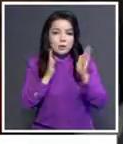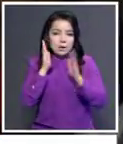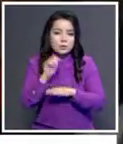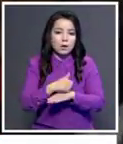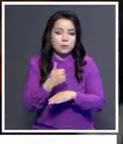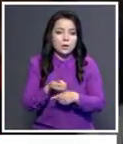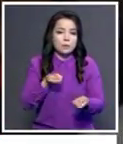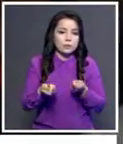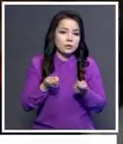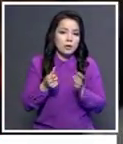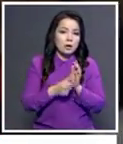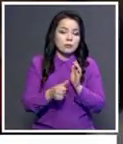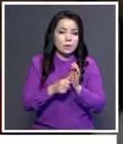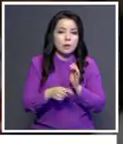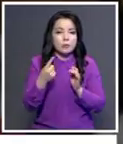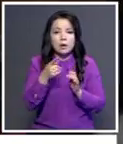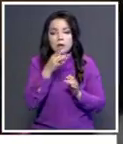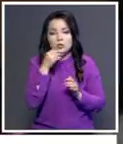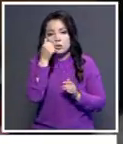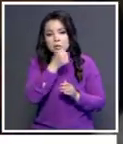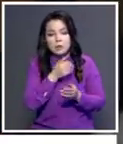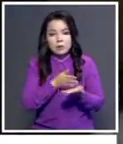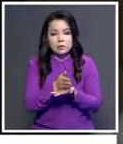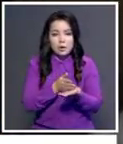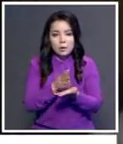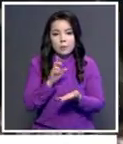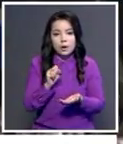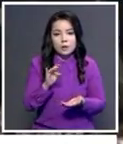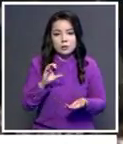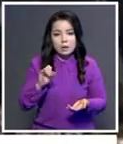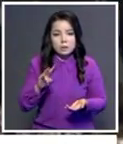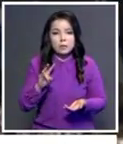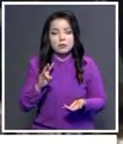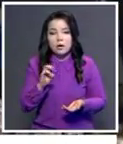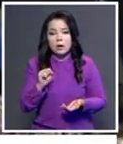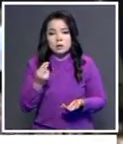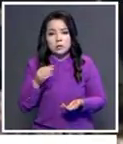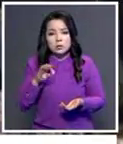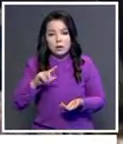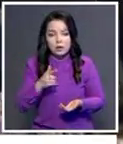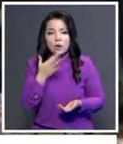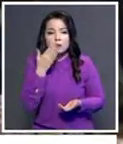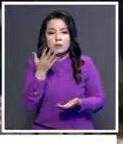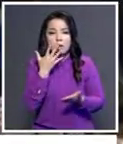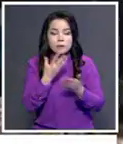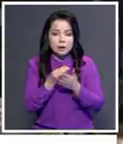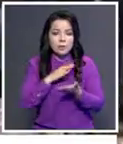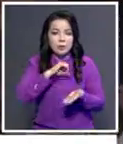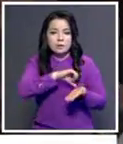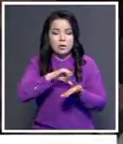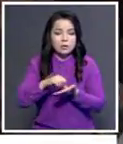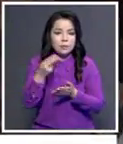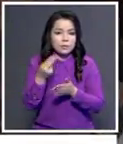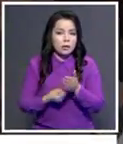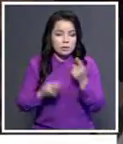үкіметін басқарды. Ал елді 61 жыл қатарынан басқарған Барисан Националь немесе Ұлттық Майдан коалициясы жеңіліс